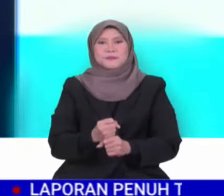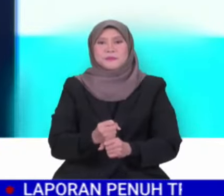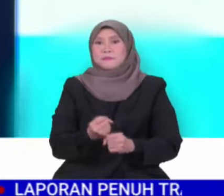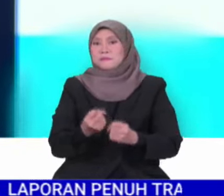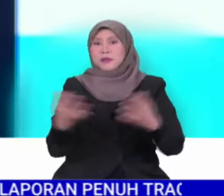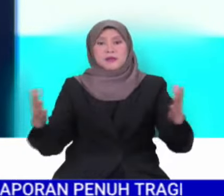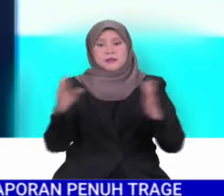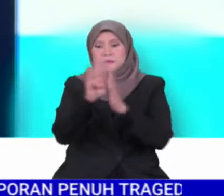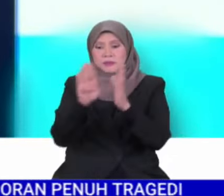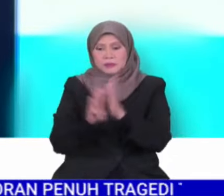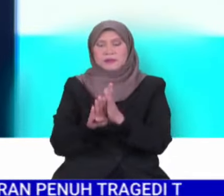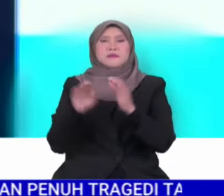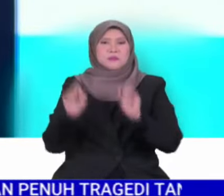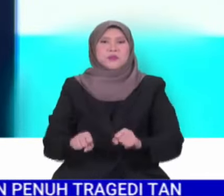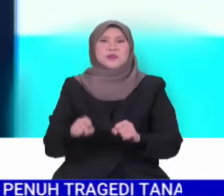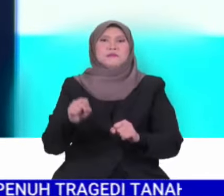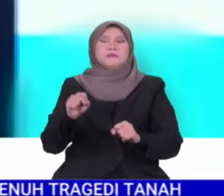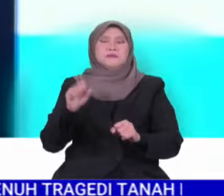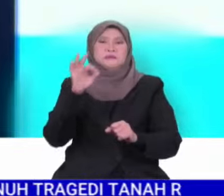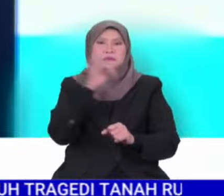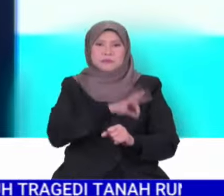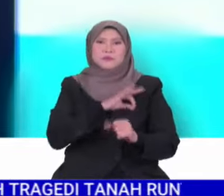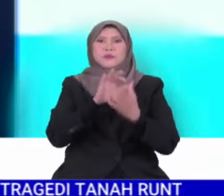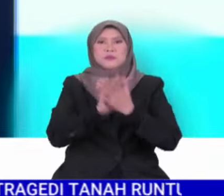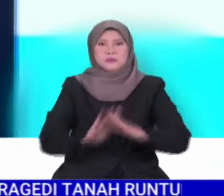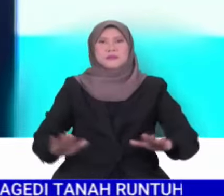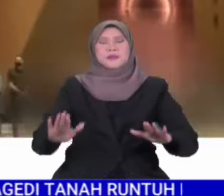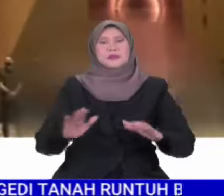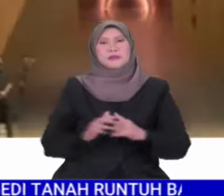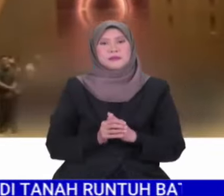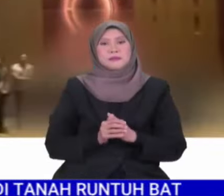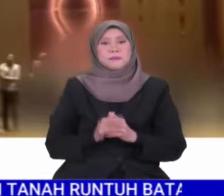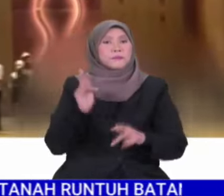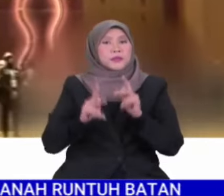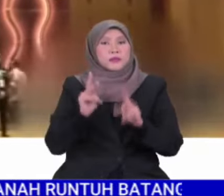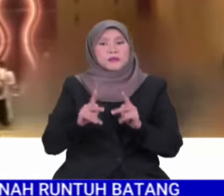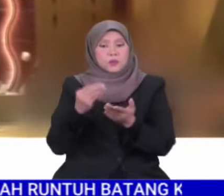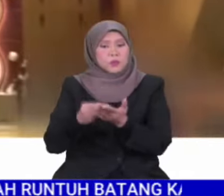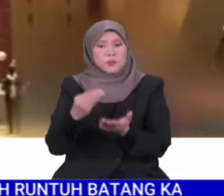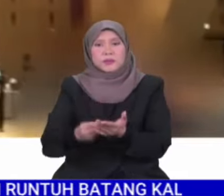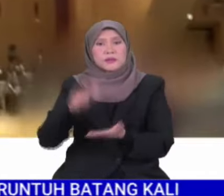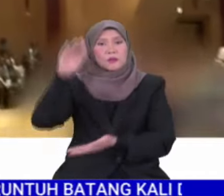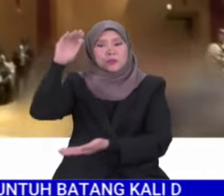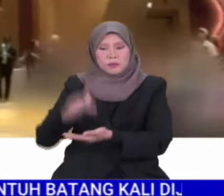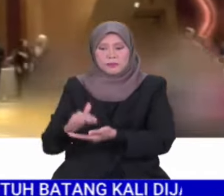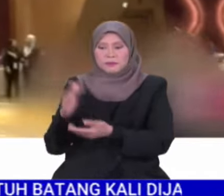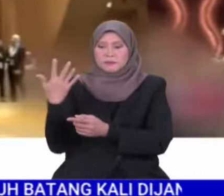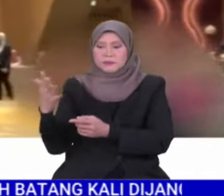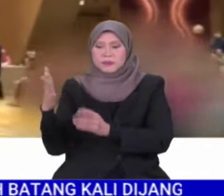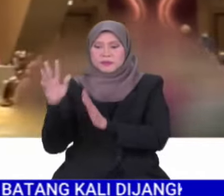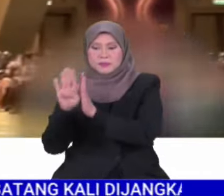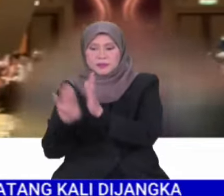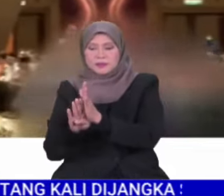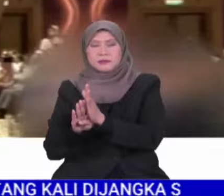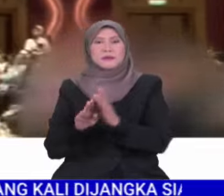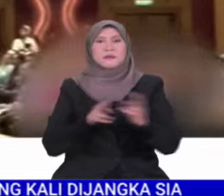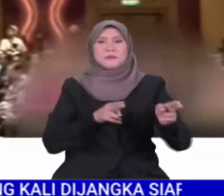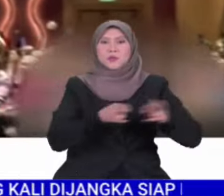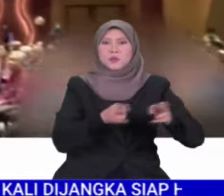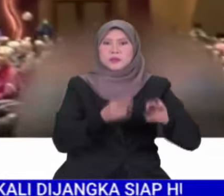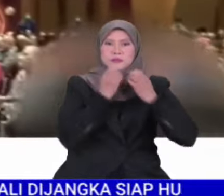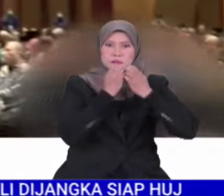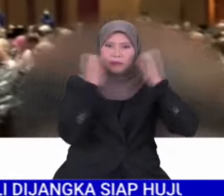berbilion ringgit lagi boleh diselamatkan. Lalu kalau kata dana kita ini kurang 15 bilion, pengurusan yang